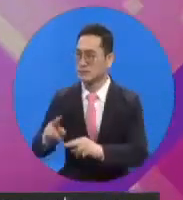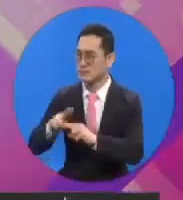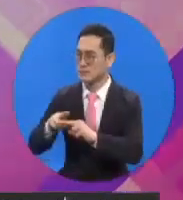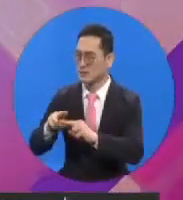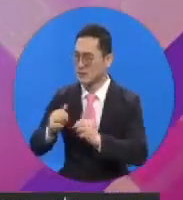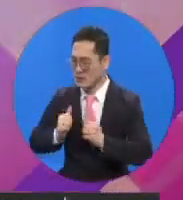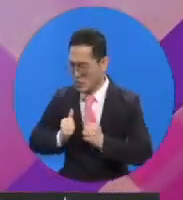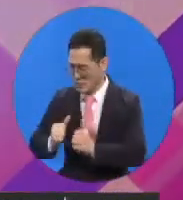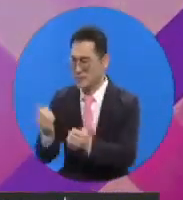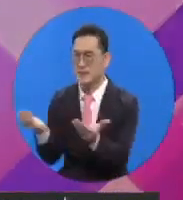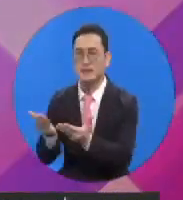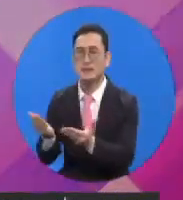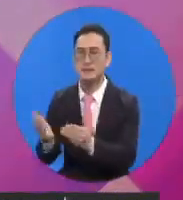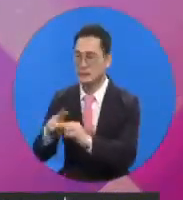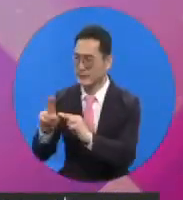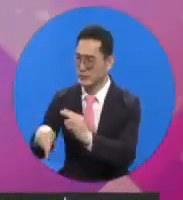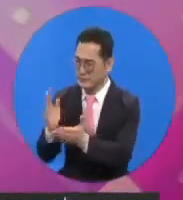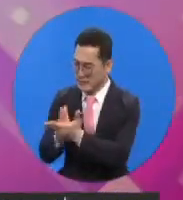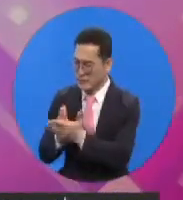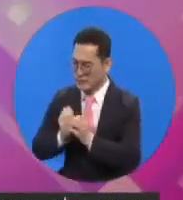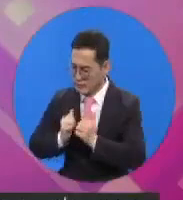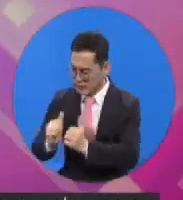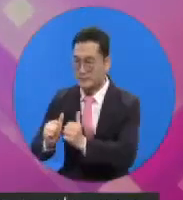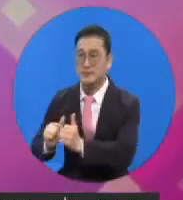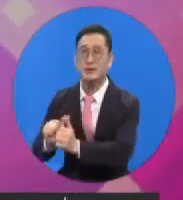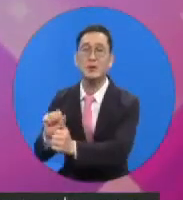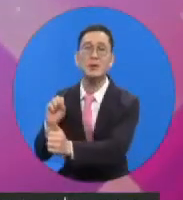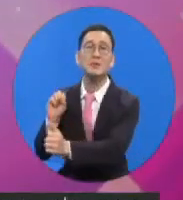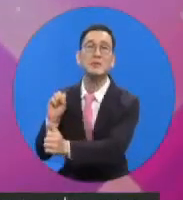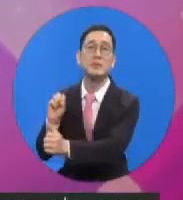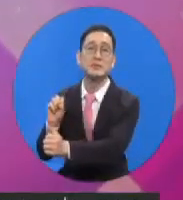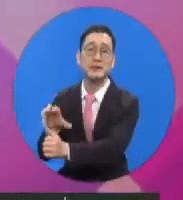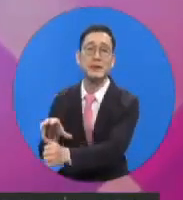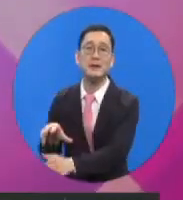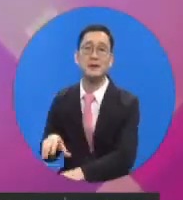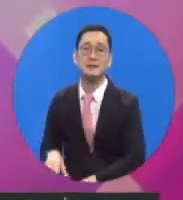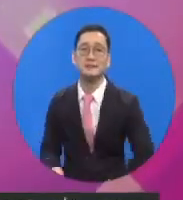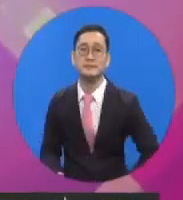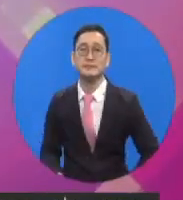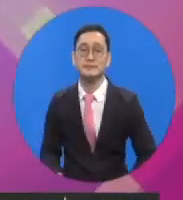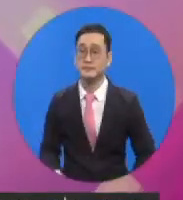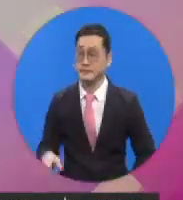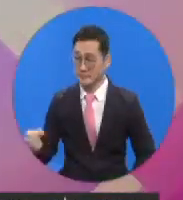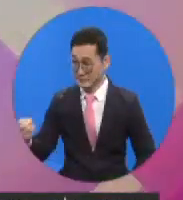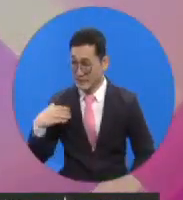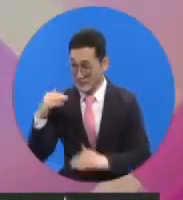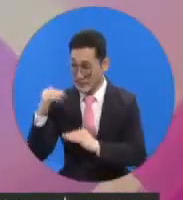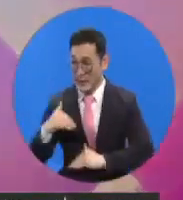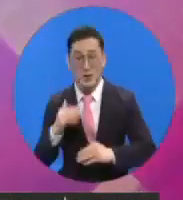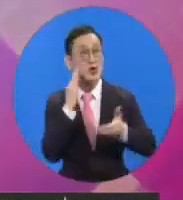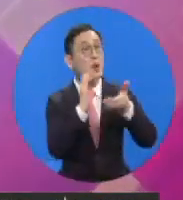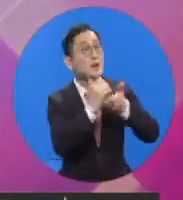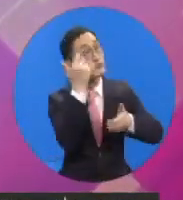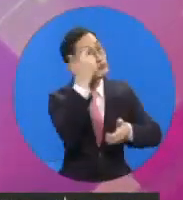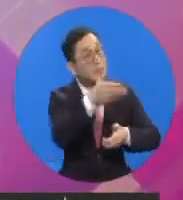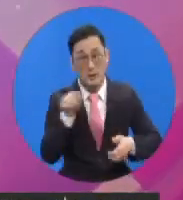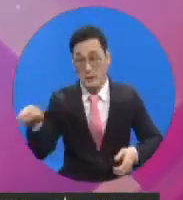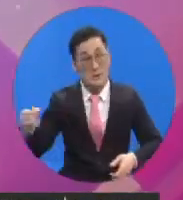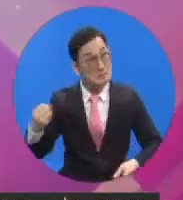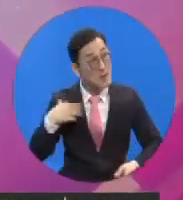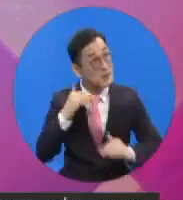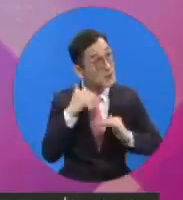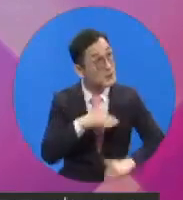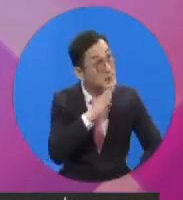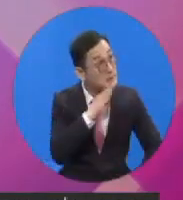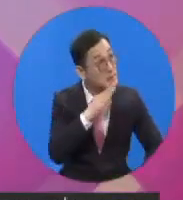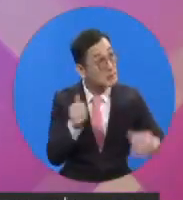오늘 동아일보 기자들이 청와대에게 윤 총장이 이렇게 했다는데 청와대 사실입니까? 라고 취재를 했습니다. 청와대는